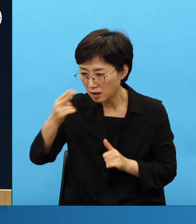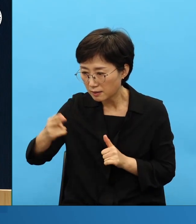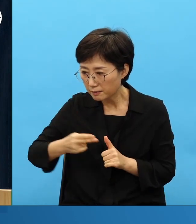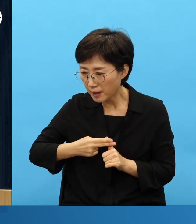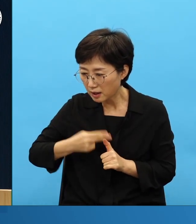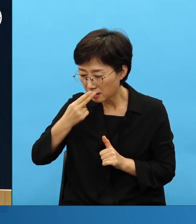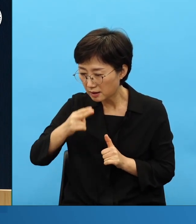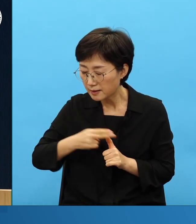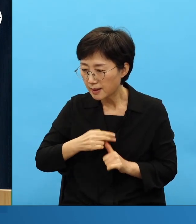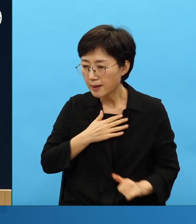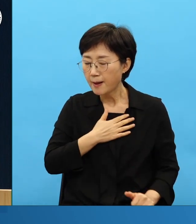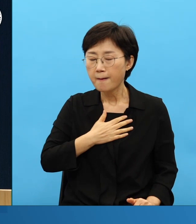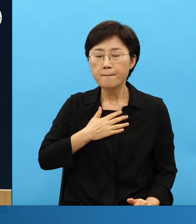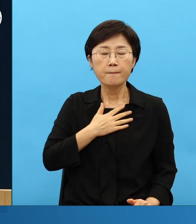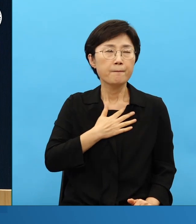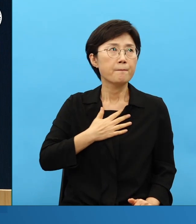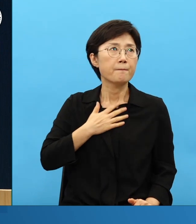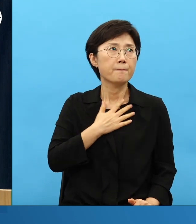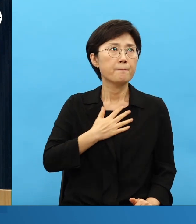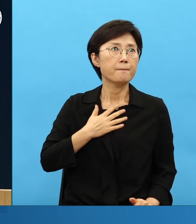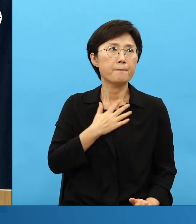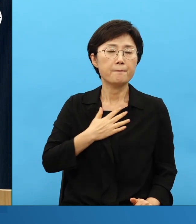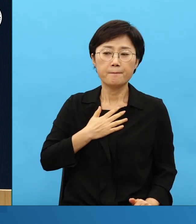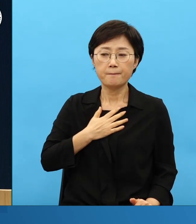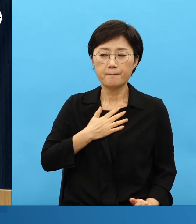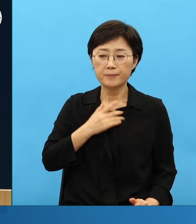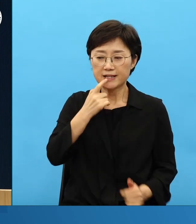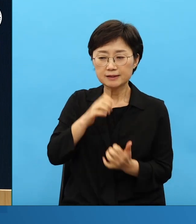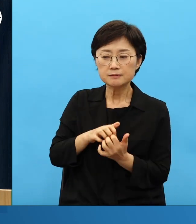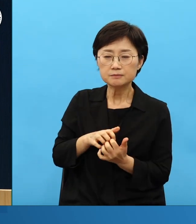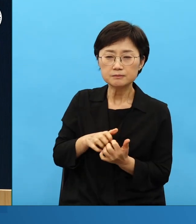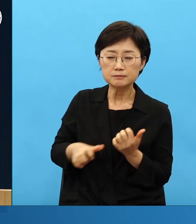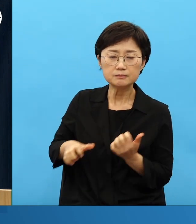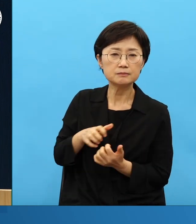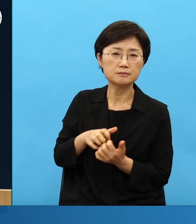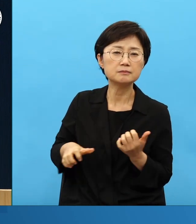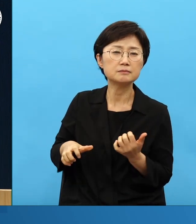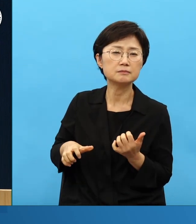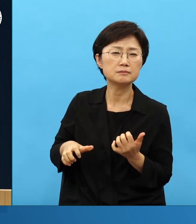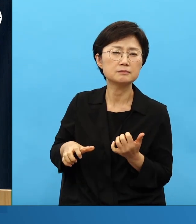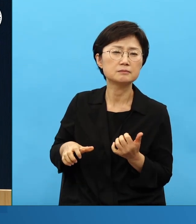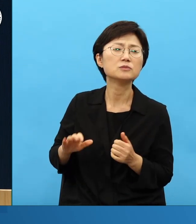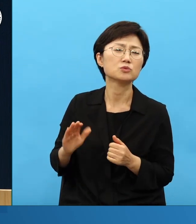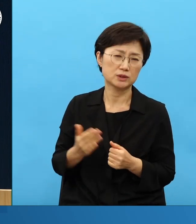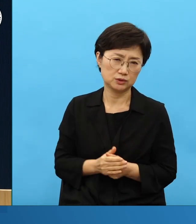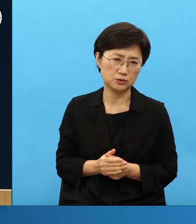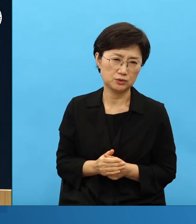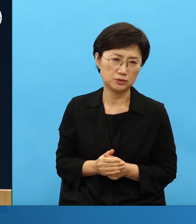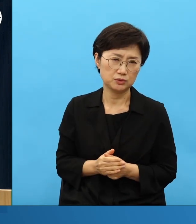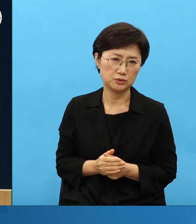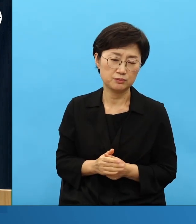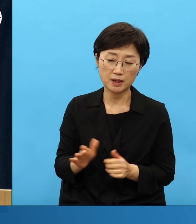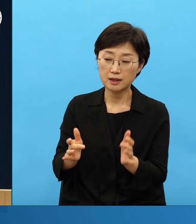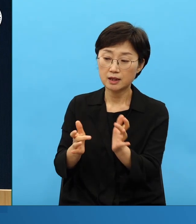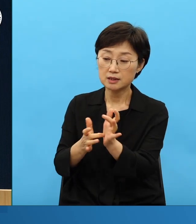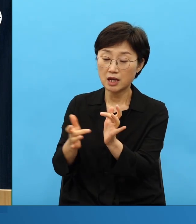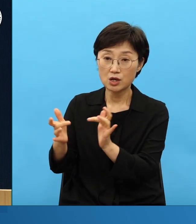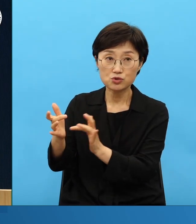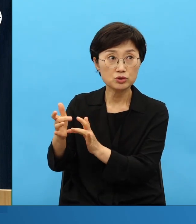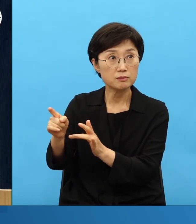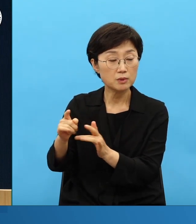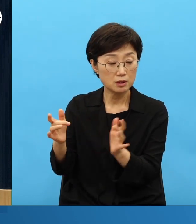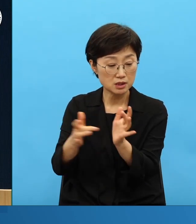interpreted these activities as Jesus trying to challenge his authority. 그때 예수님을 체포했을 때 여러분